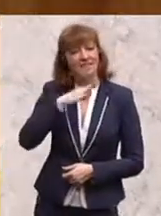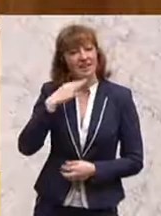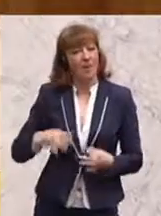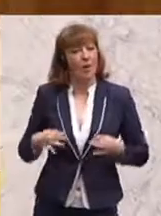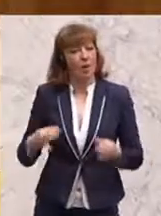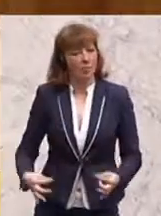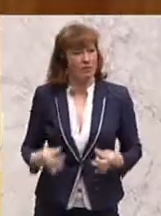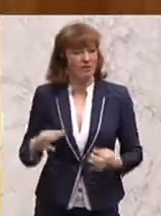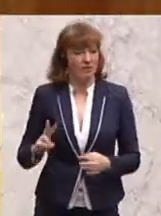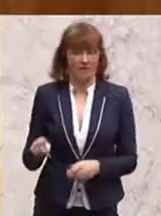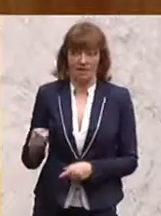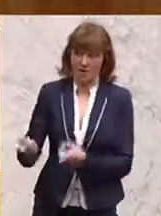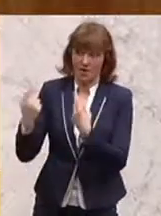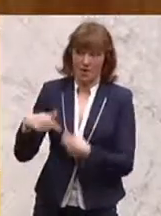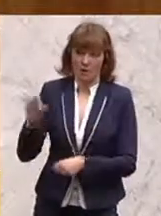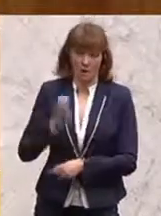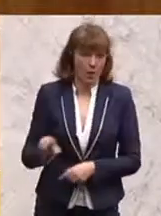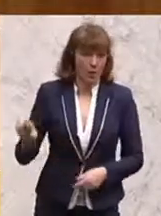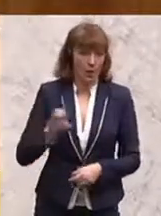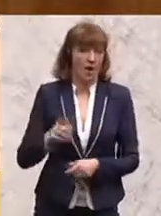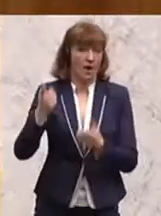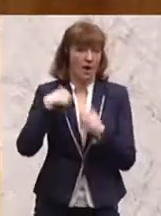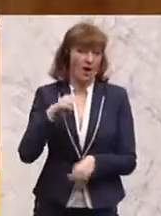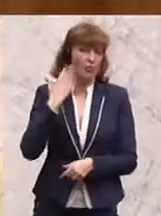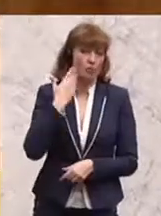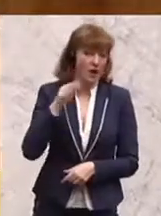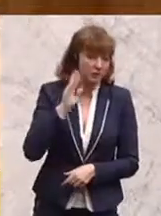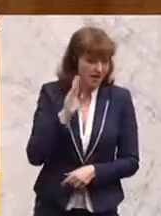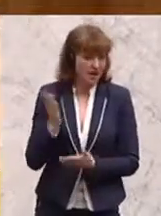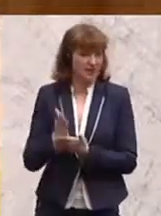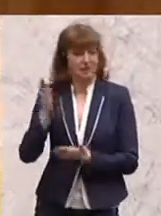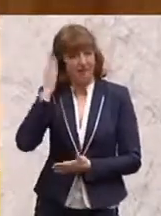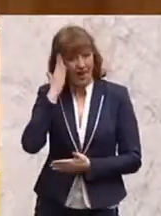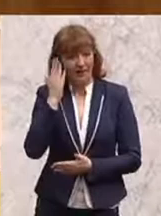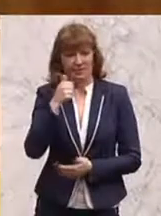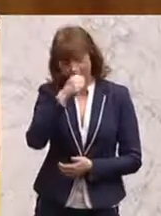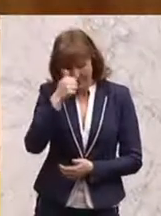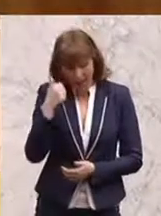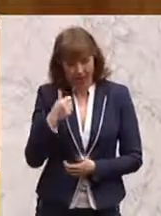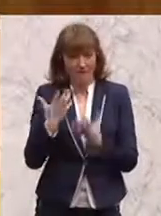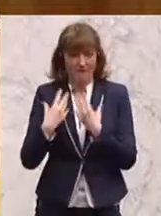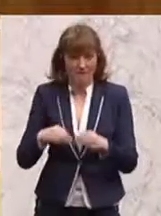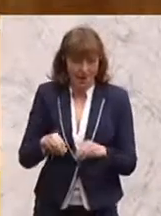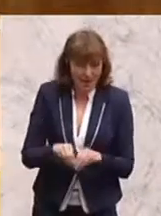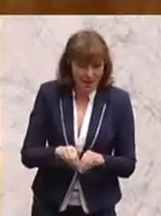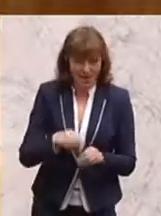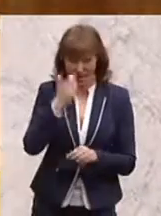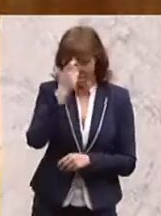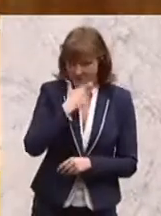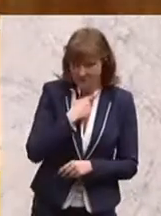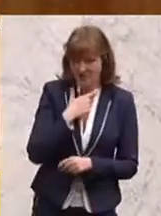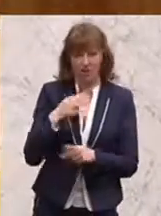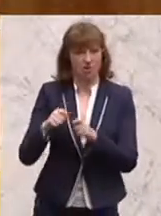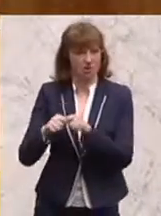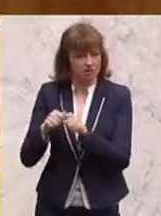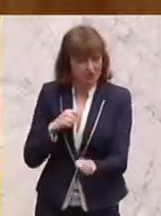es sind Menschen aus Europa, es sind aus den USA Menschen. Man kennt die Namen, man kennt die Gesichter, man kennt die Familien, man kennt die einzelnen